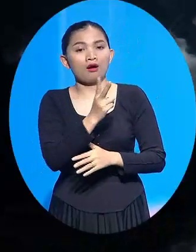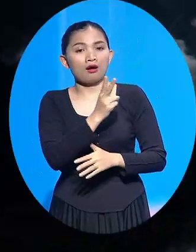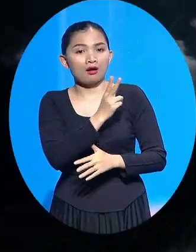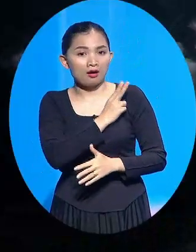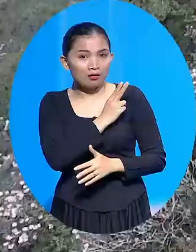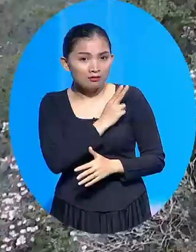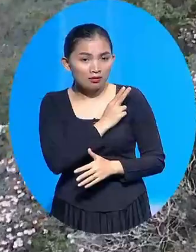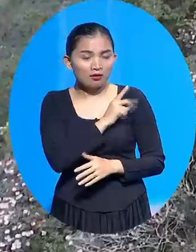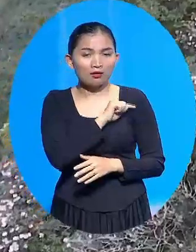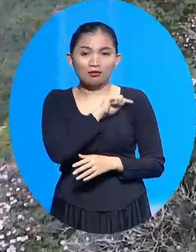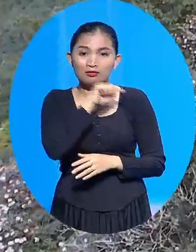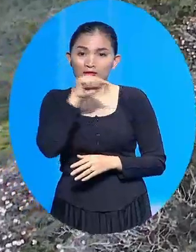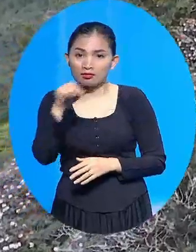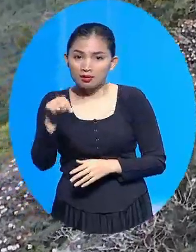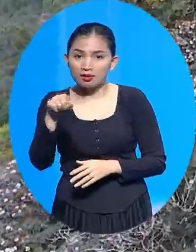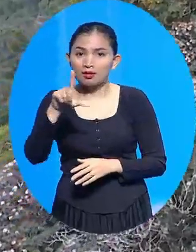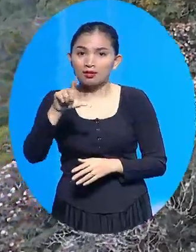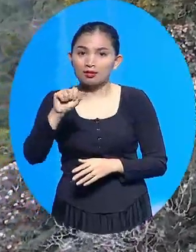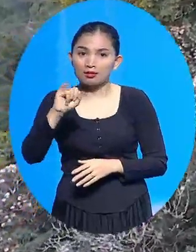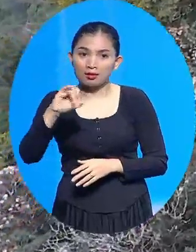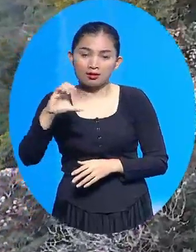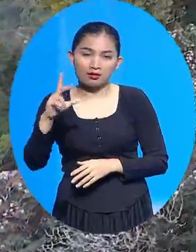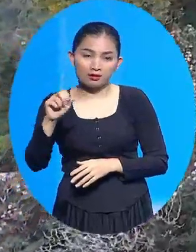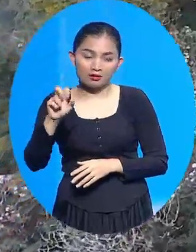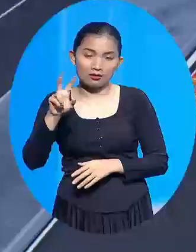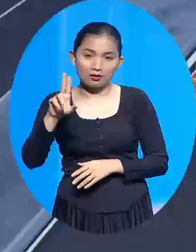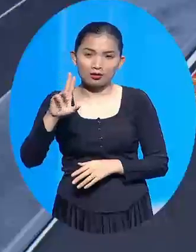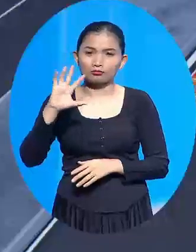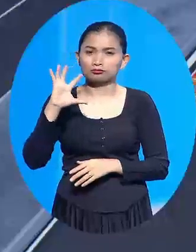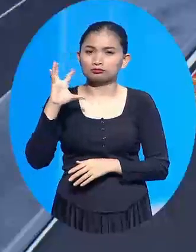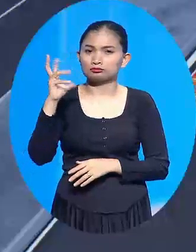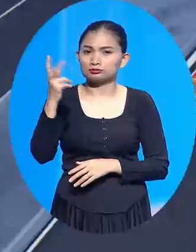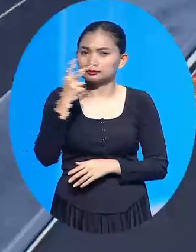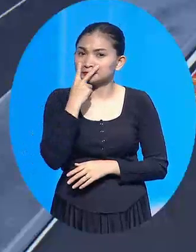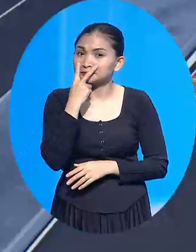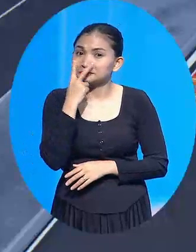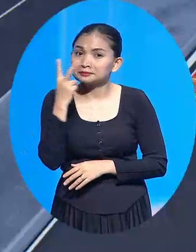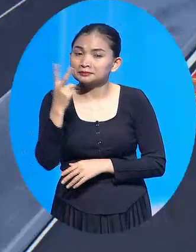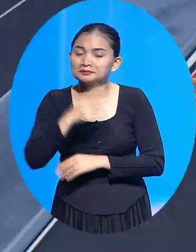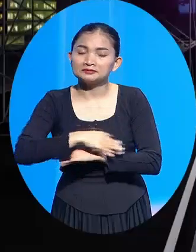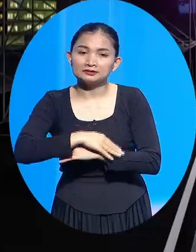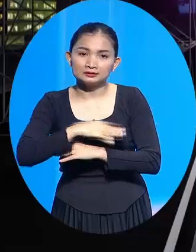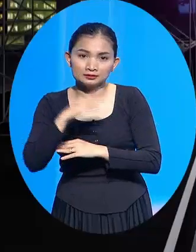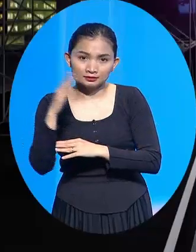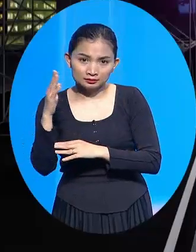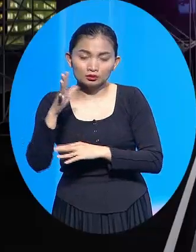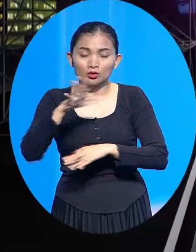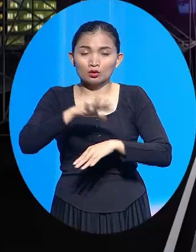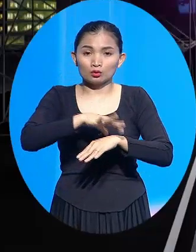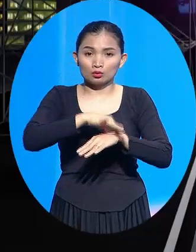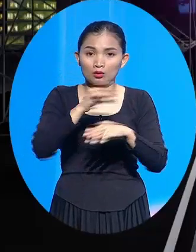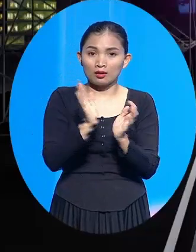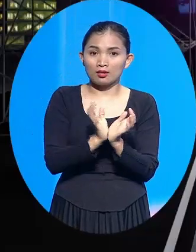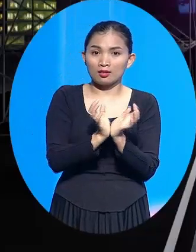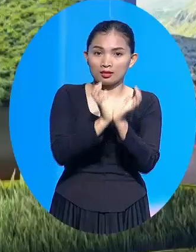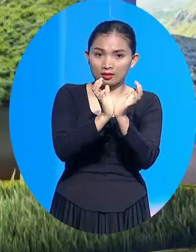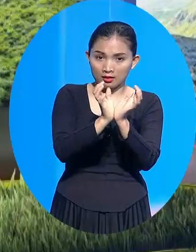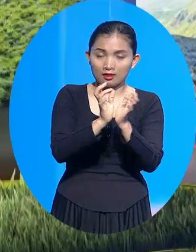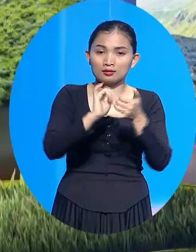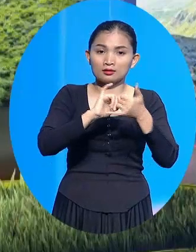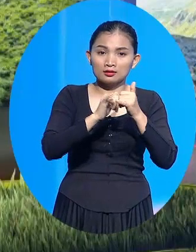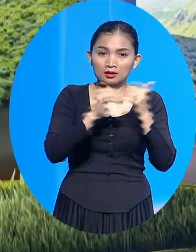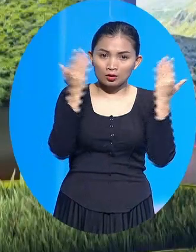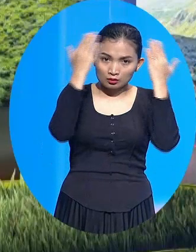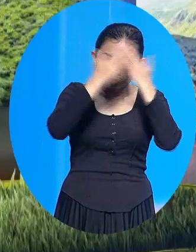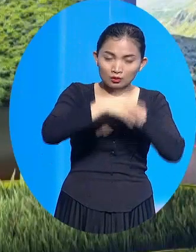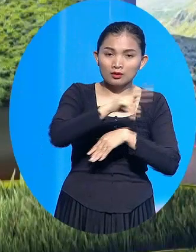đà cho du lịch Lai Châu có bước phát triển mới. Chương trình nghệ thuật khai mạc Tuần Văn hóa Du lịch Lai Châu tại thành phố Hồ Chí Minh sẽ diễn ra vào tối ngày 2